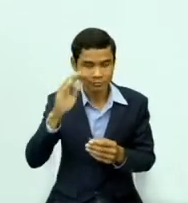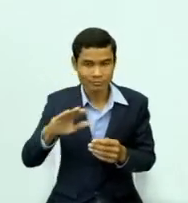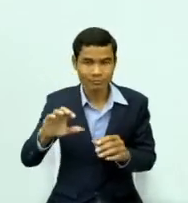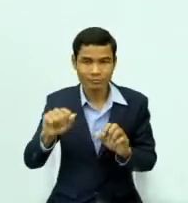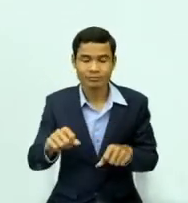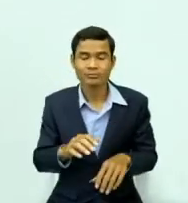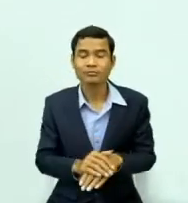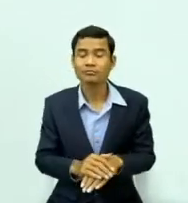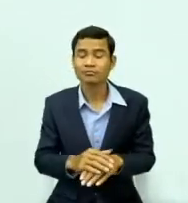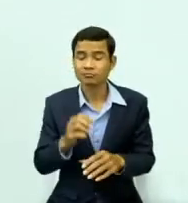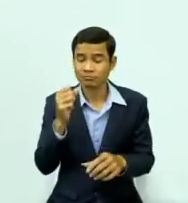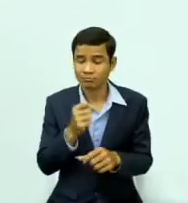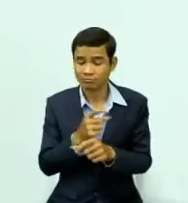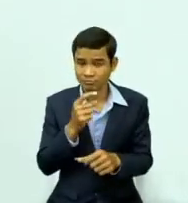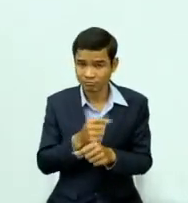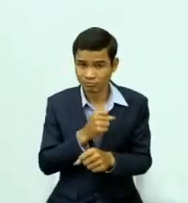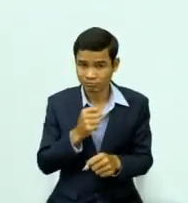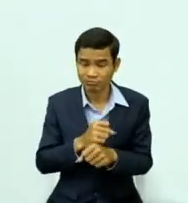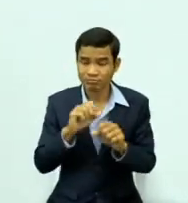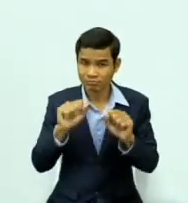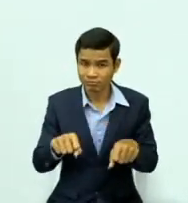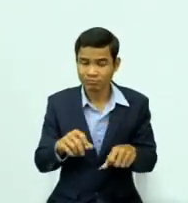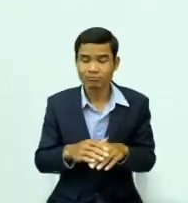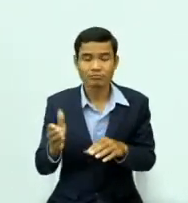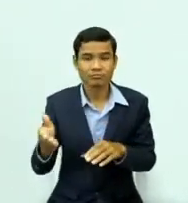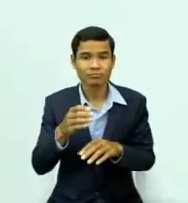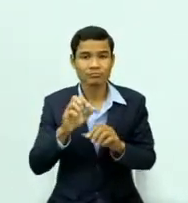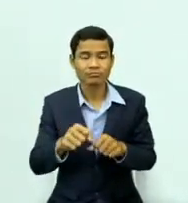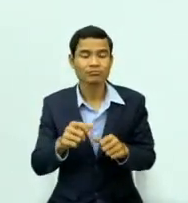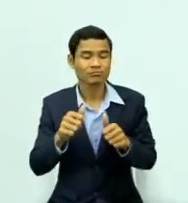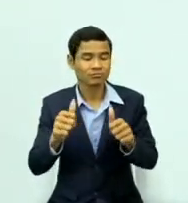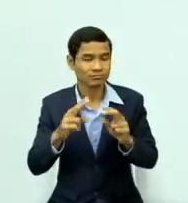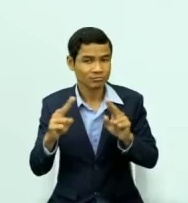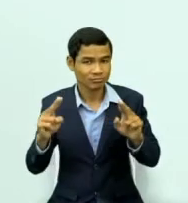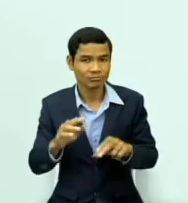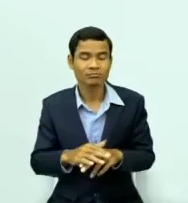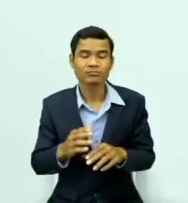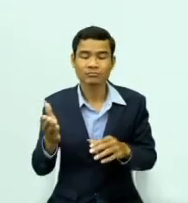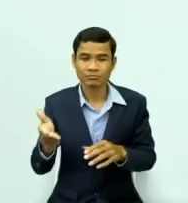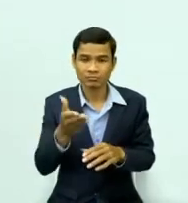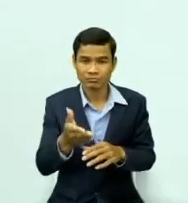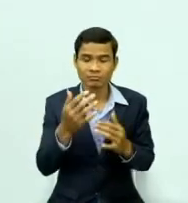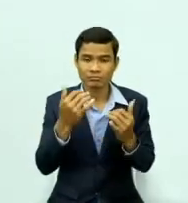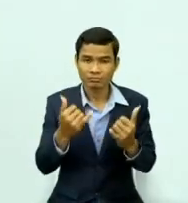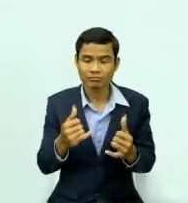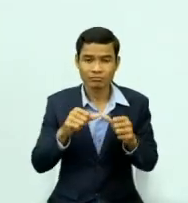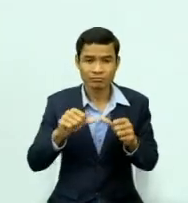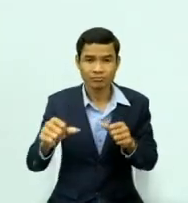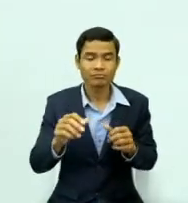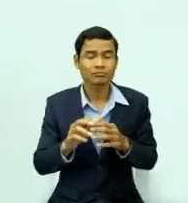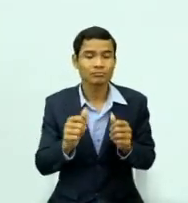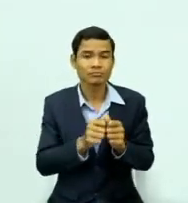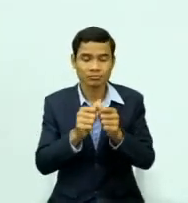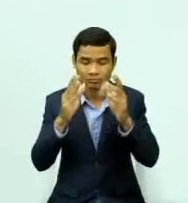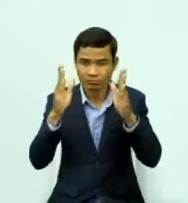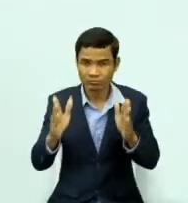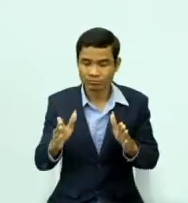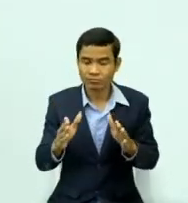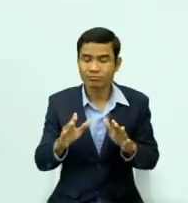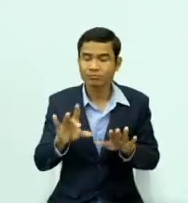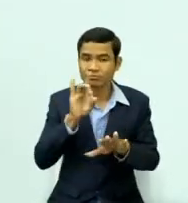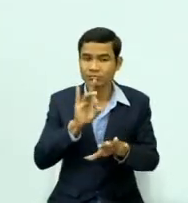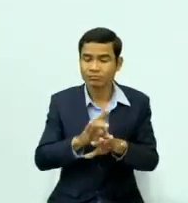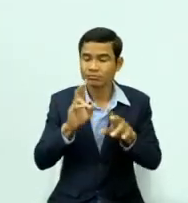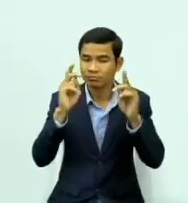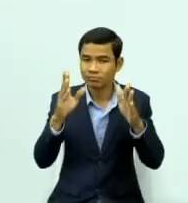cốt. Chà, thử bán. Thử bán nha con ná. Chà, lõ nha con. Tại lần này con chơi rùm bằng to chơi mùi nè cử tiết. Ta nè cử